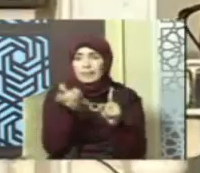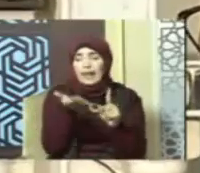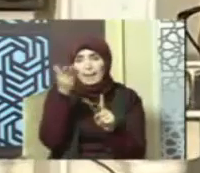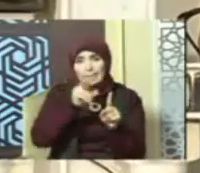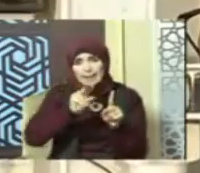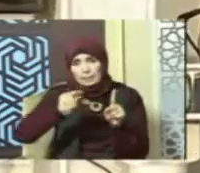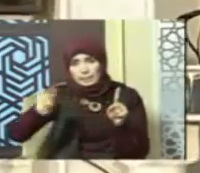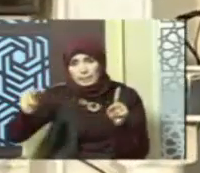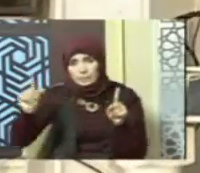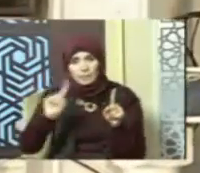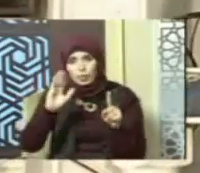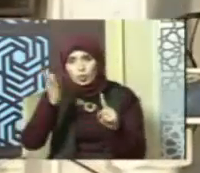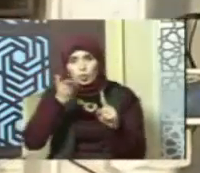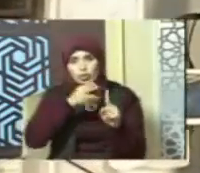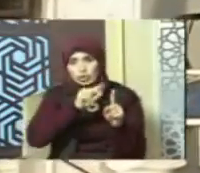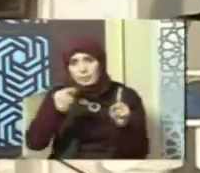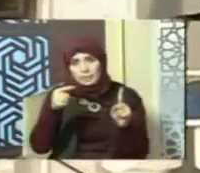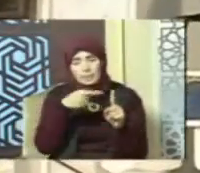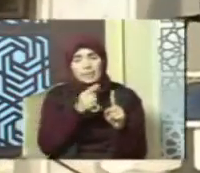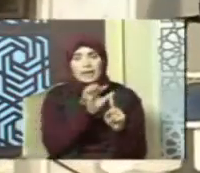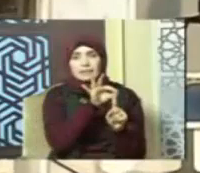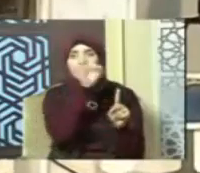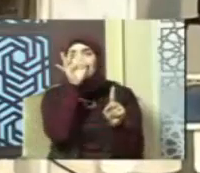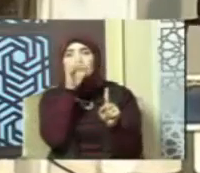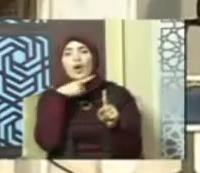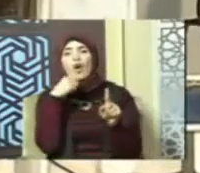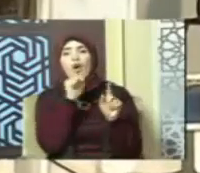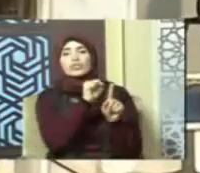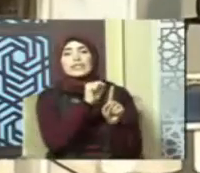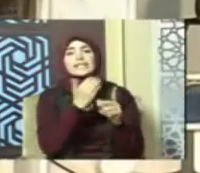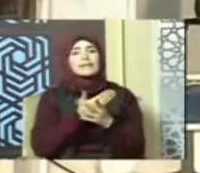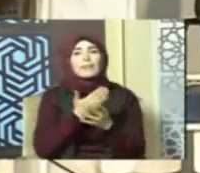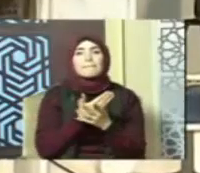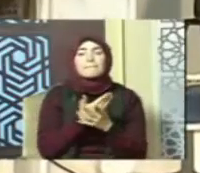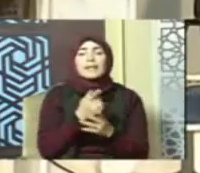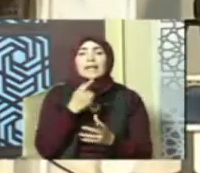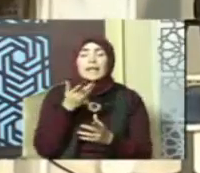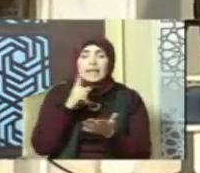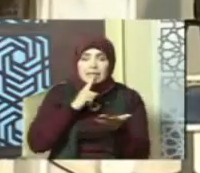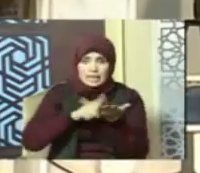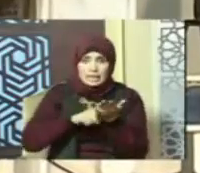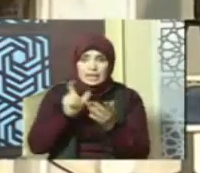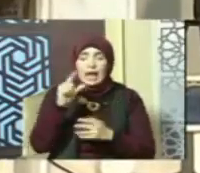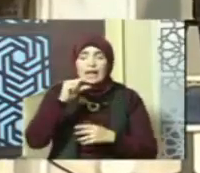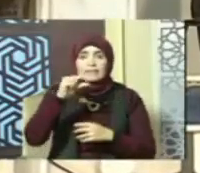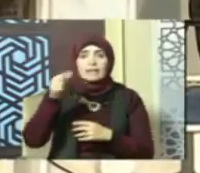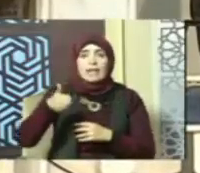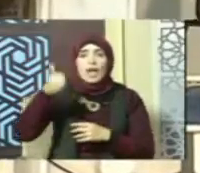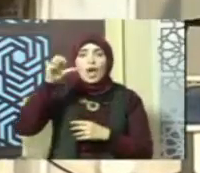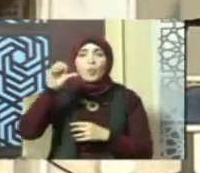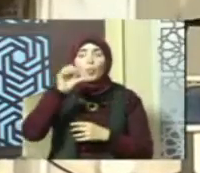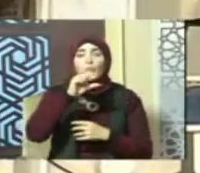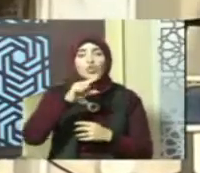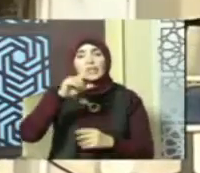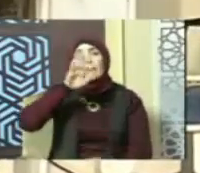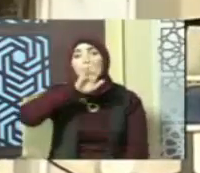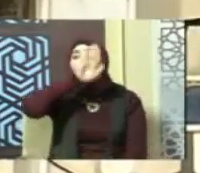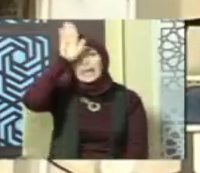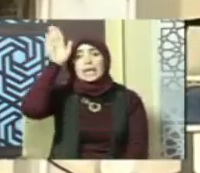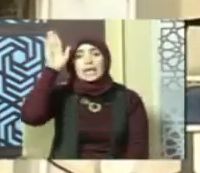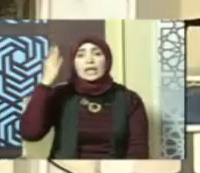الأنبياء والمرسلين؟ ذلك لأن داود عليه السلام كان ملكا رسولا، كان